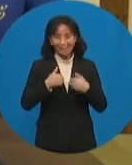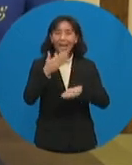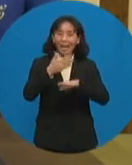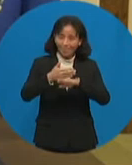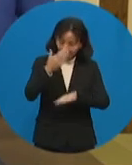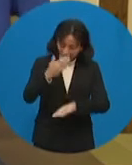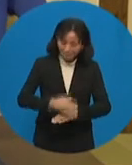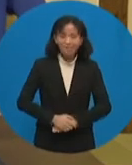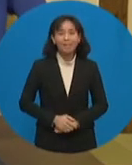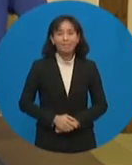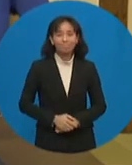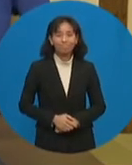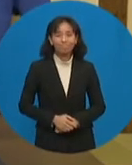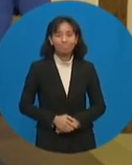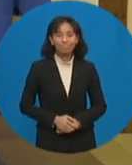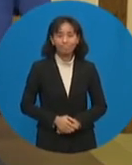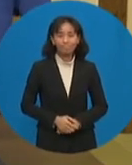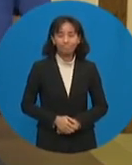ました。